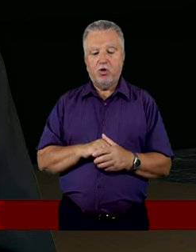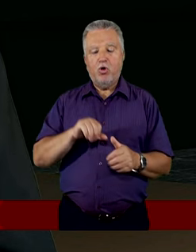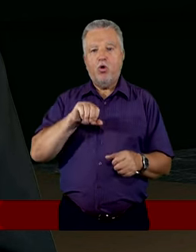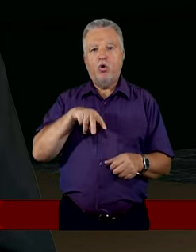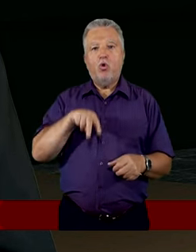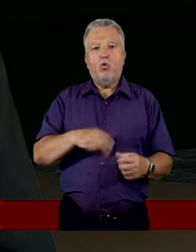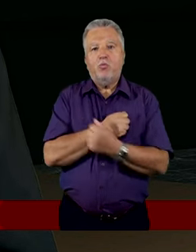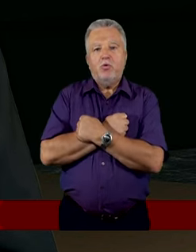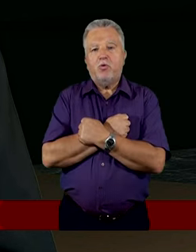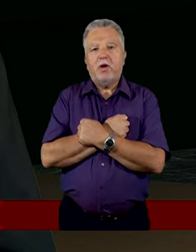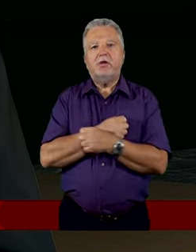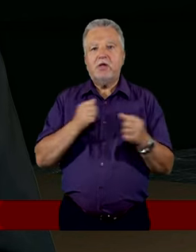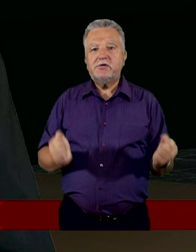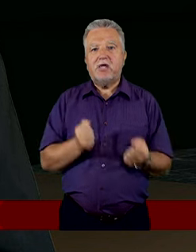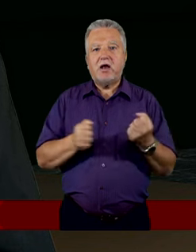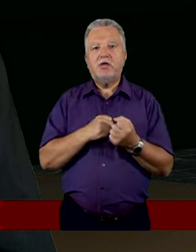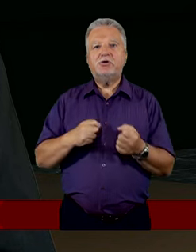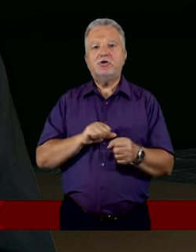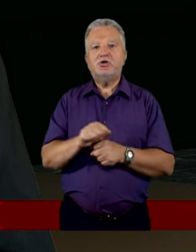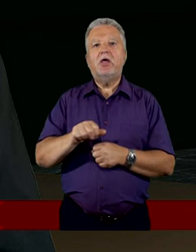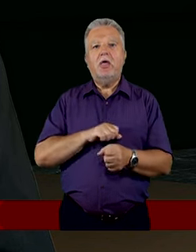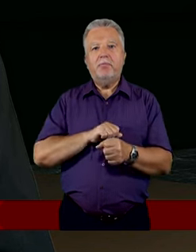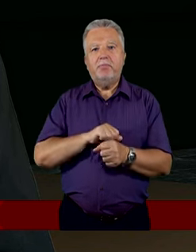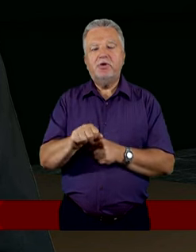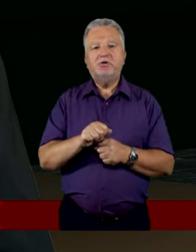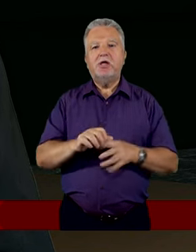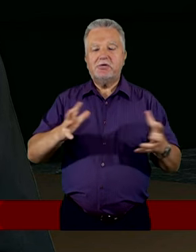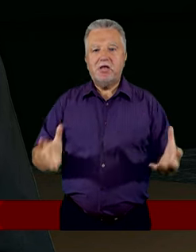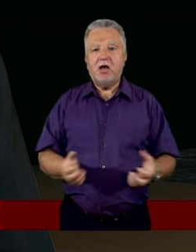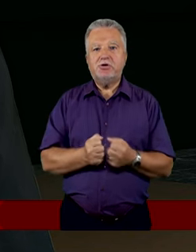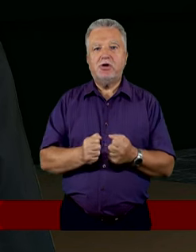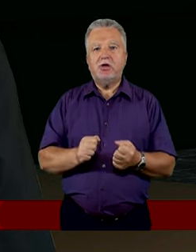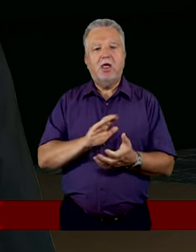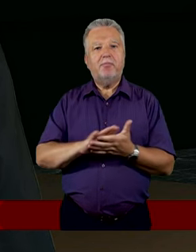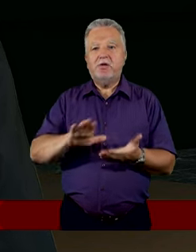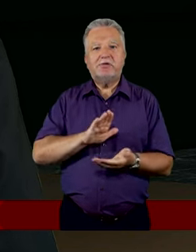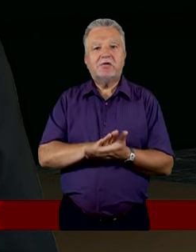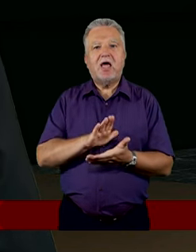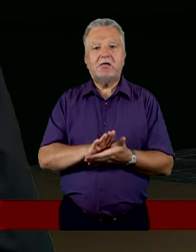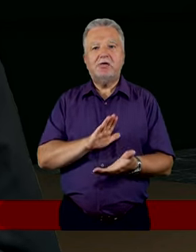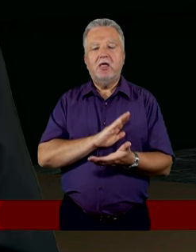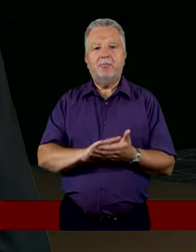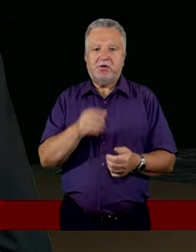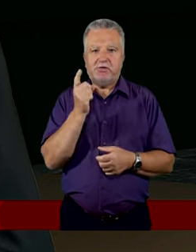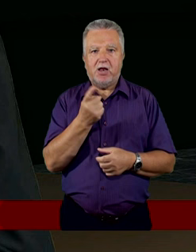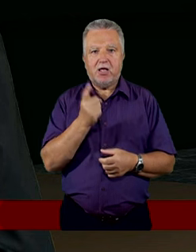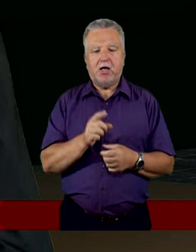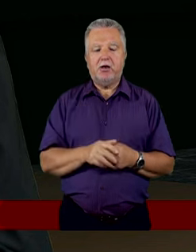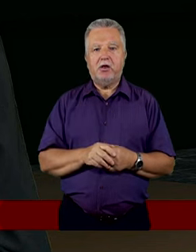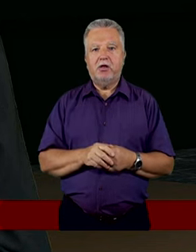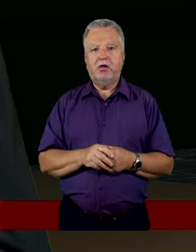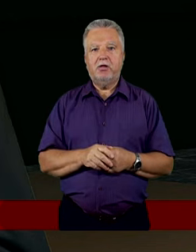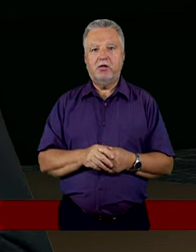umiłowani, oczekując tego, starajcie się być znalezieni przed nimi, bez skazy, bez nagany, w pokoju. To jest spojrzenie